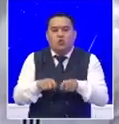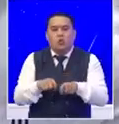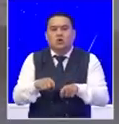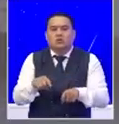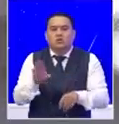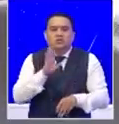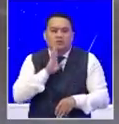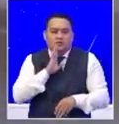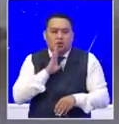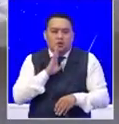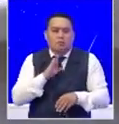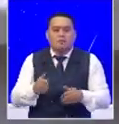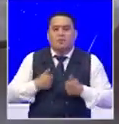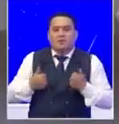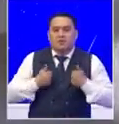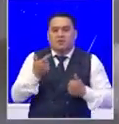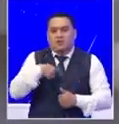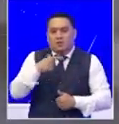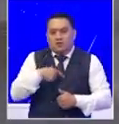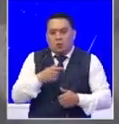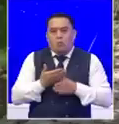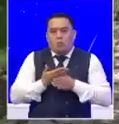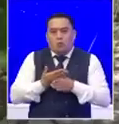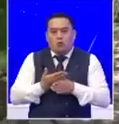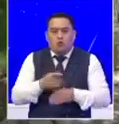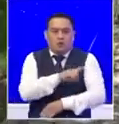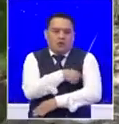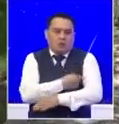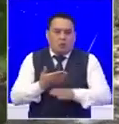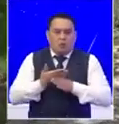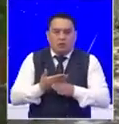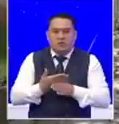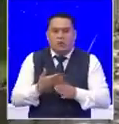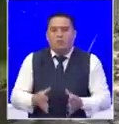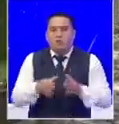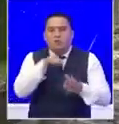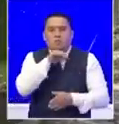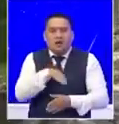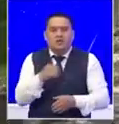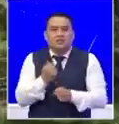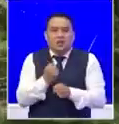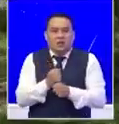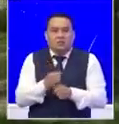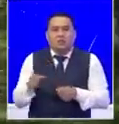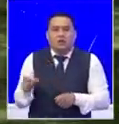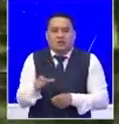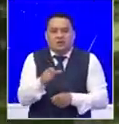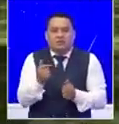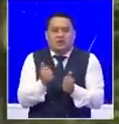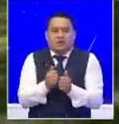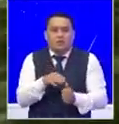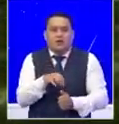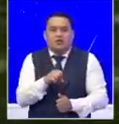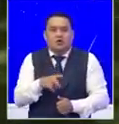бессознательной малышки. Затем попытался самостоятельно оказать ей первую медицинскую помощь. Но более профессионально это сделала проходившая в тот момент